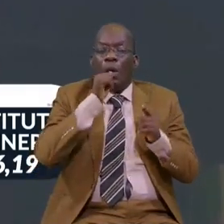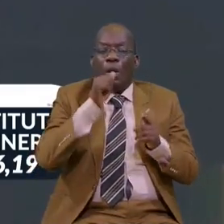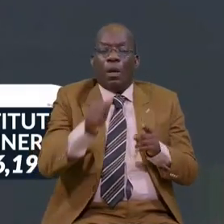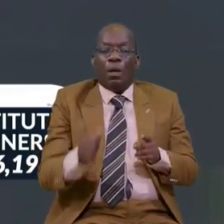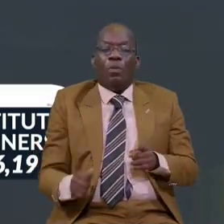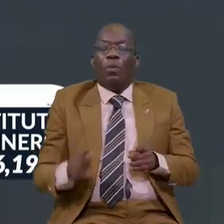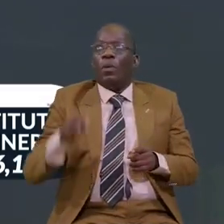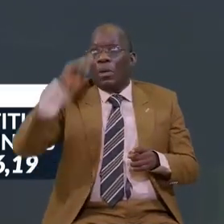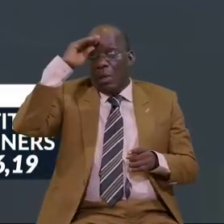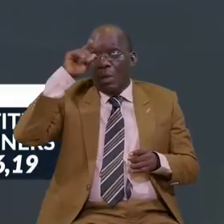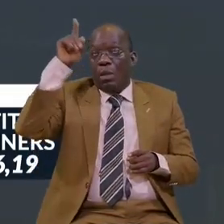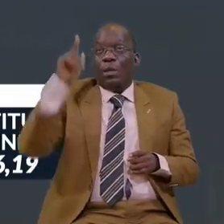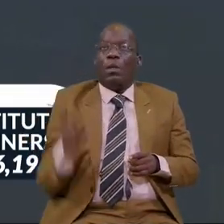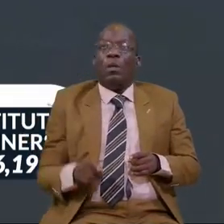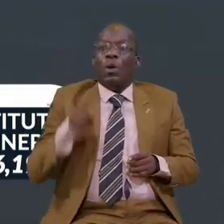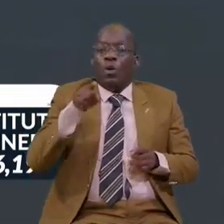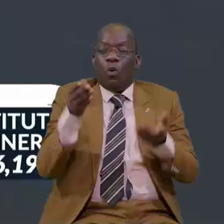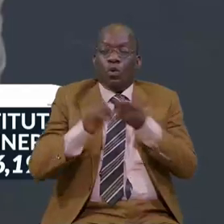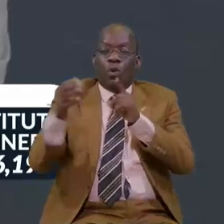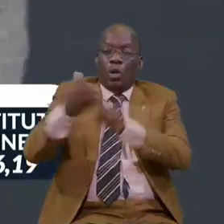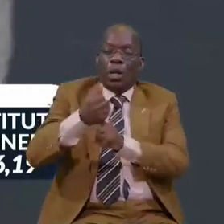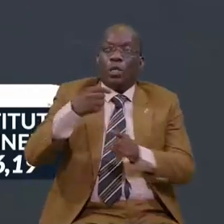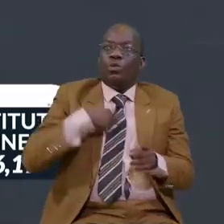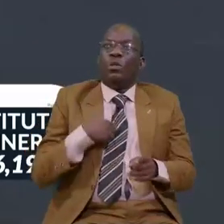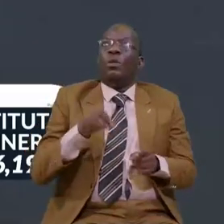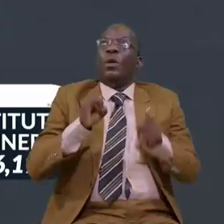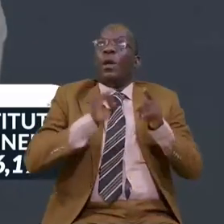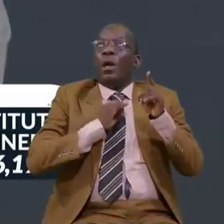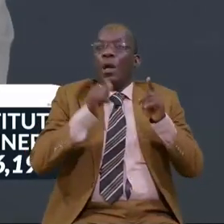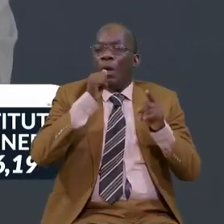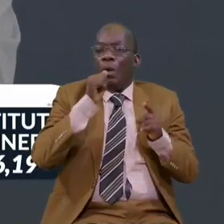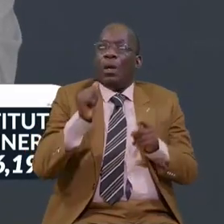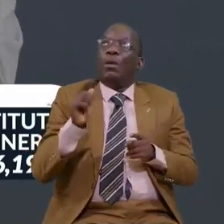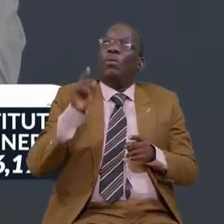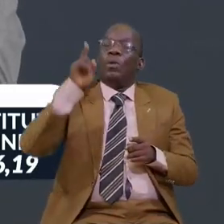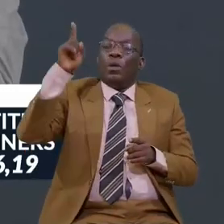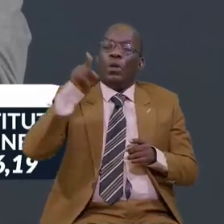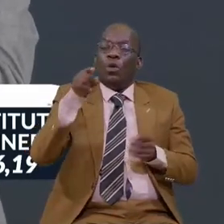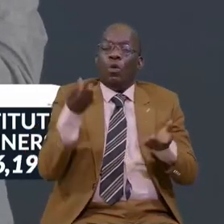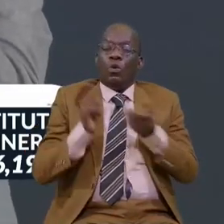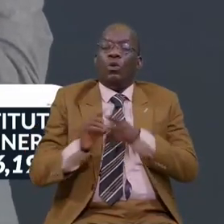C'est moi. » Vous voulez m'arrêter? C'est moi.